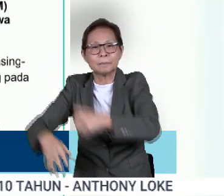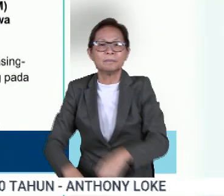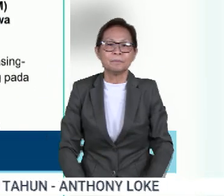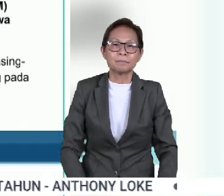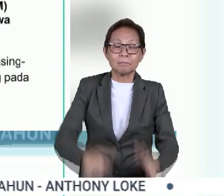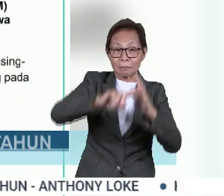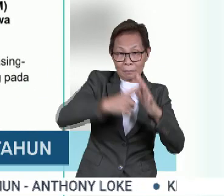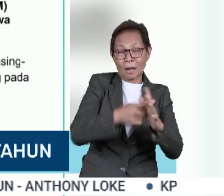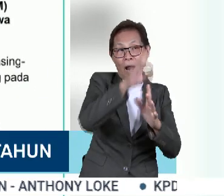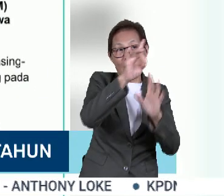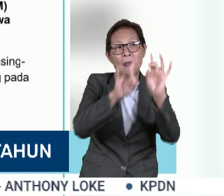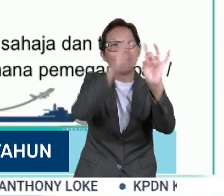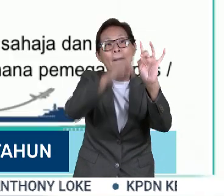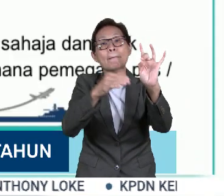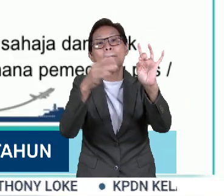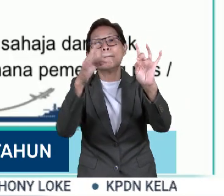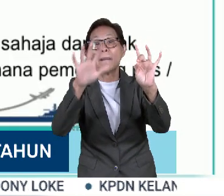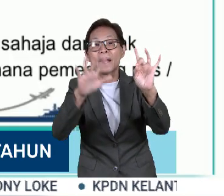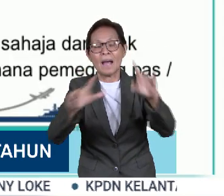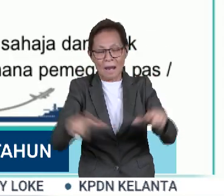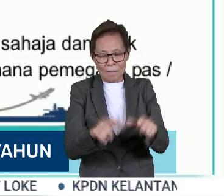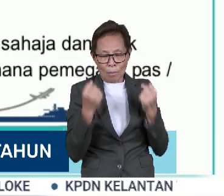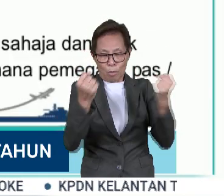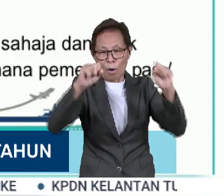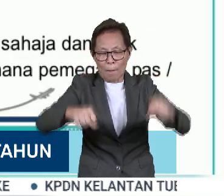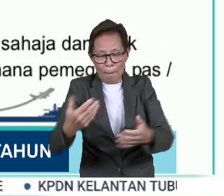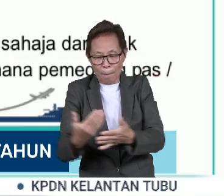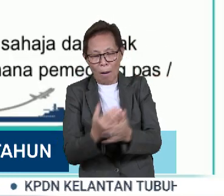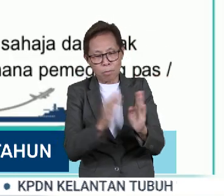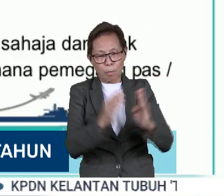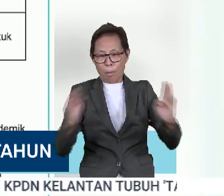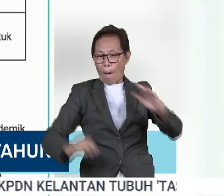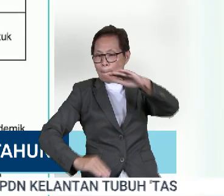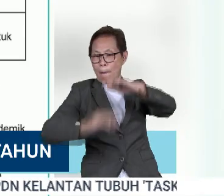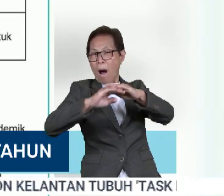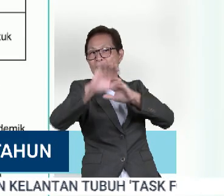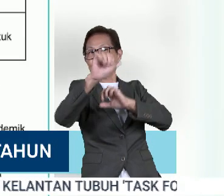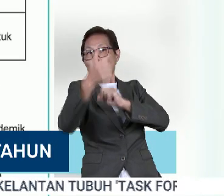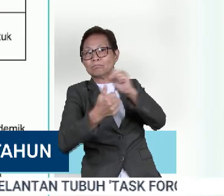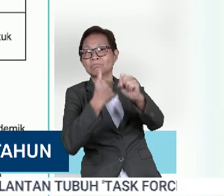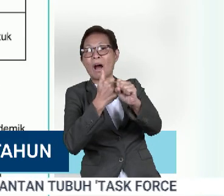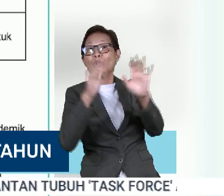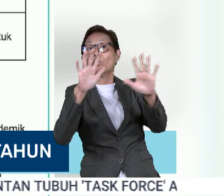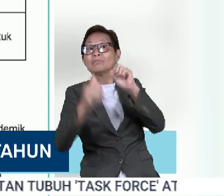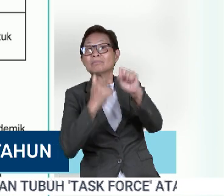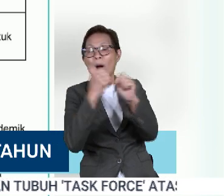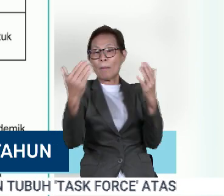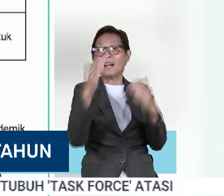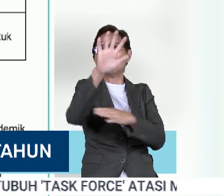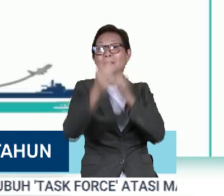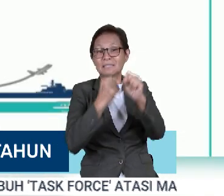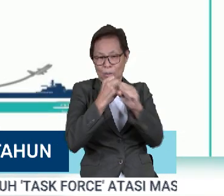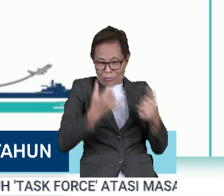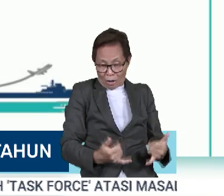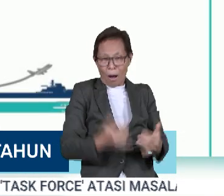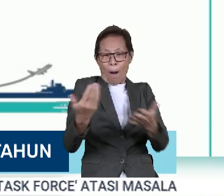bermula 8 Mei ini illesin membantu Malaysia boleh diperbaharui untuk tempo maksimum hingga 10 tahun berbanding 5 tahun ketika